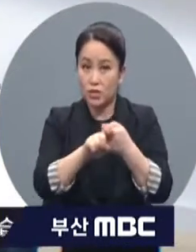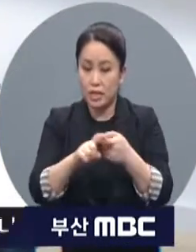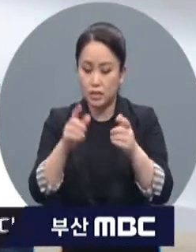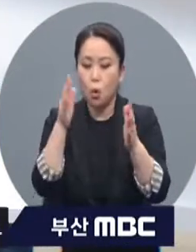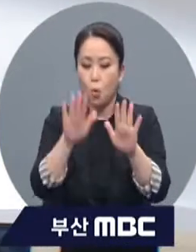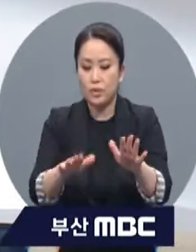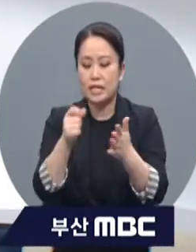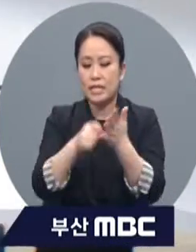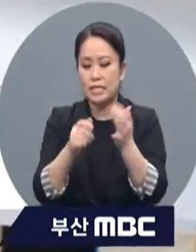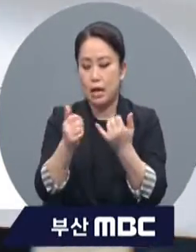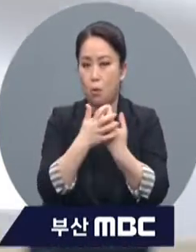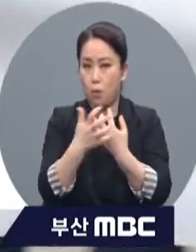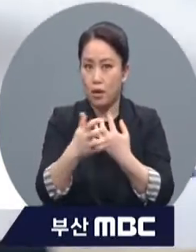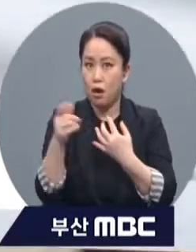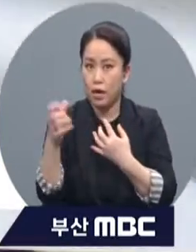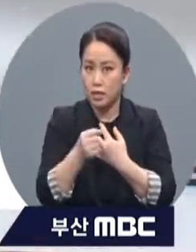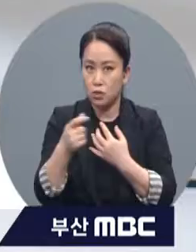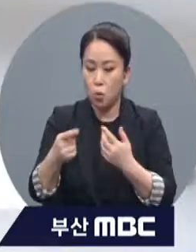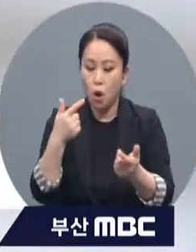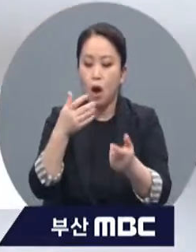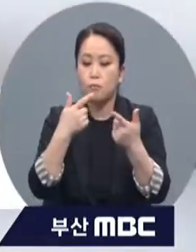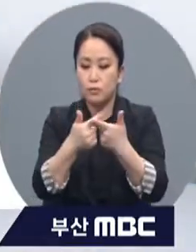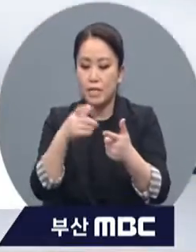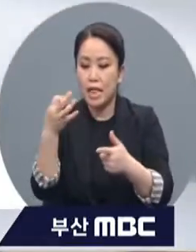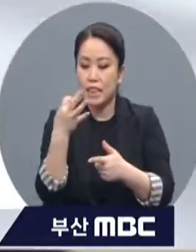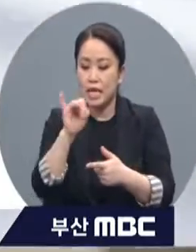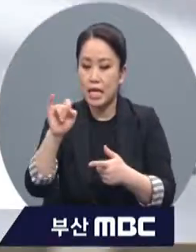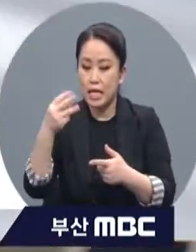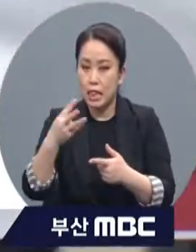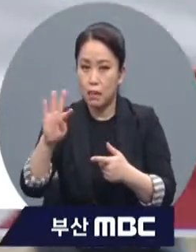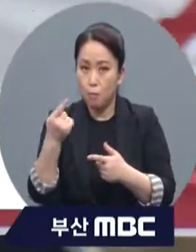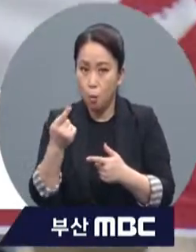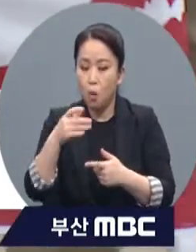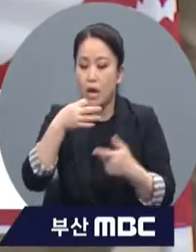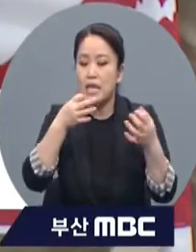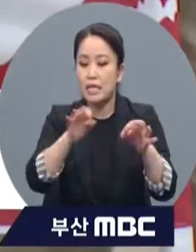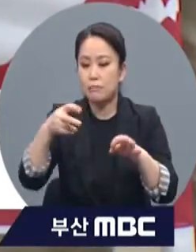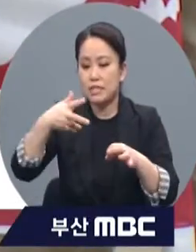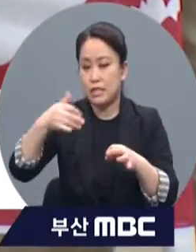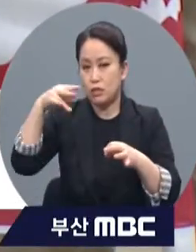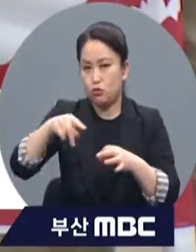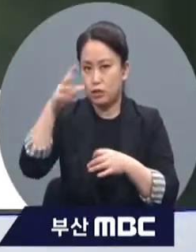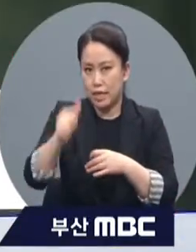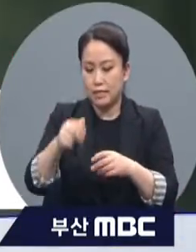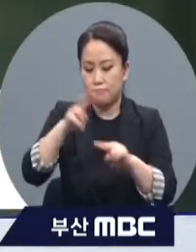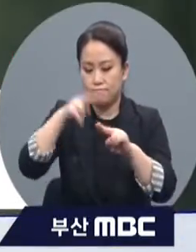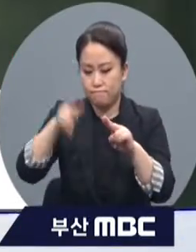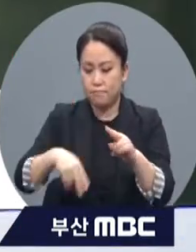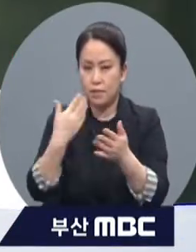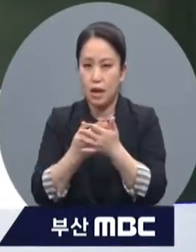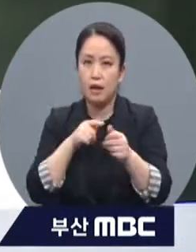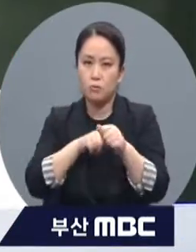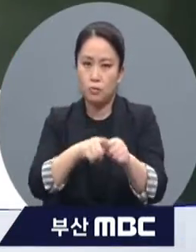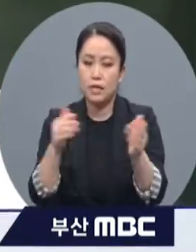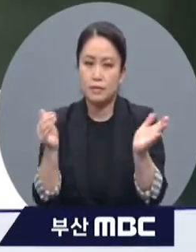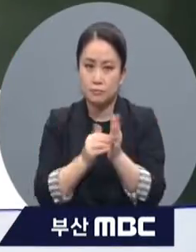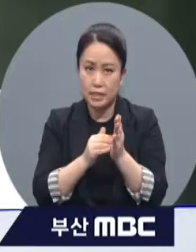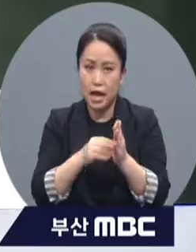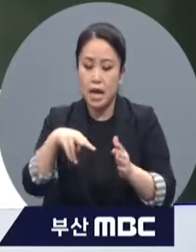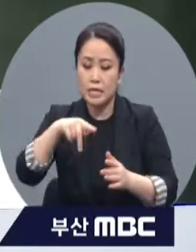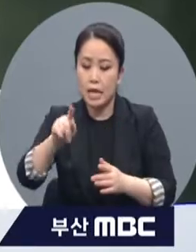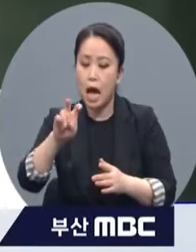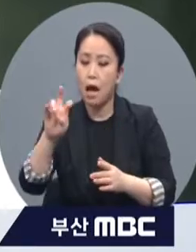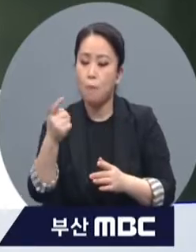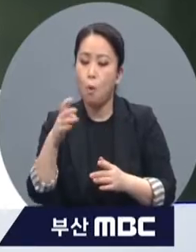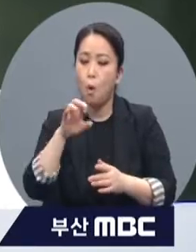부산일보 김진수 사장에 대한 수사를 촉구했습니다. 참가자들은 사모펀드의 정보가 제한적이지만